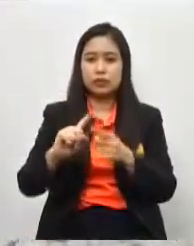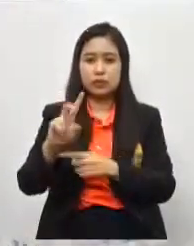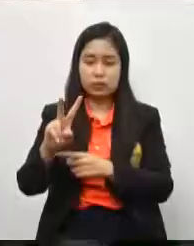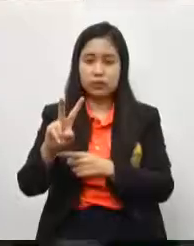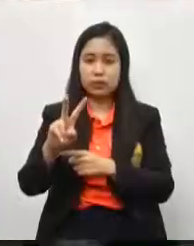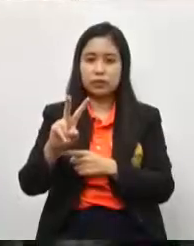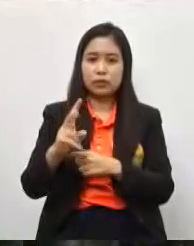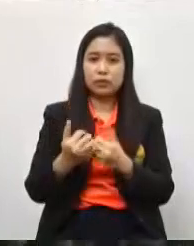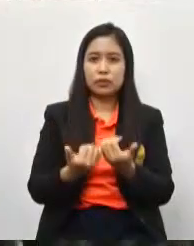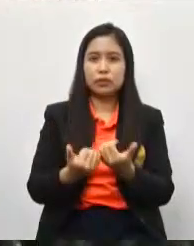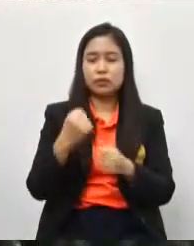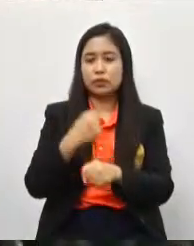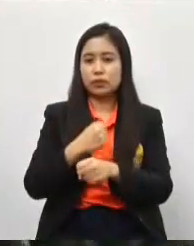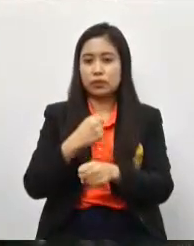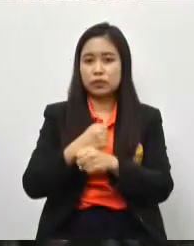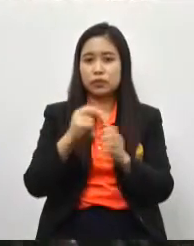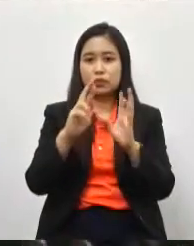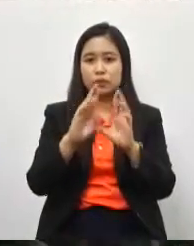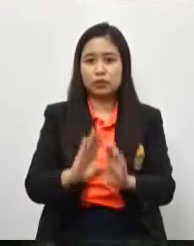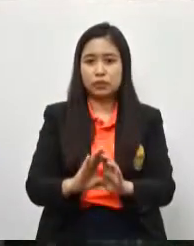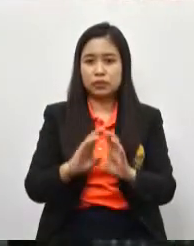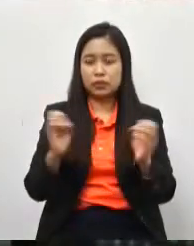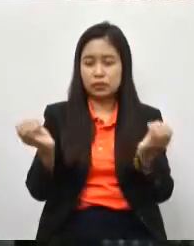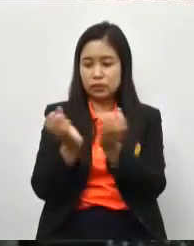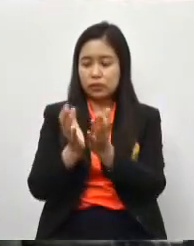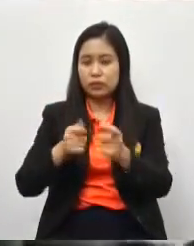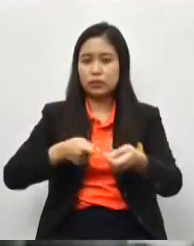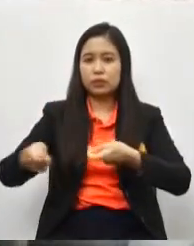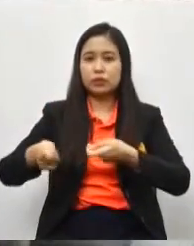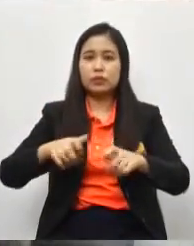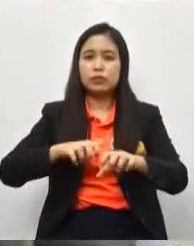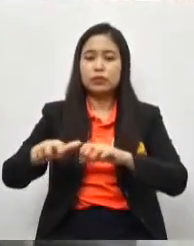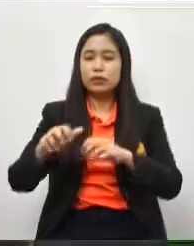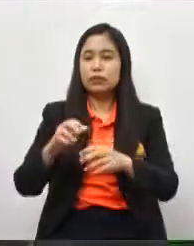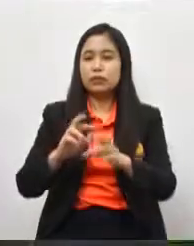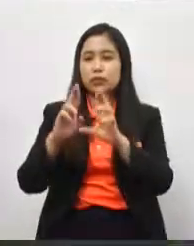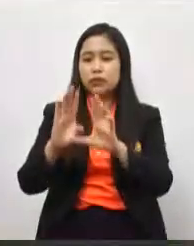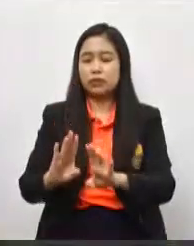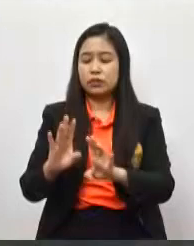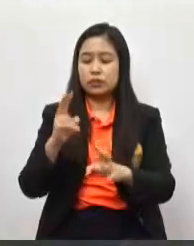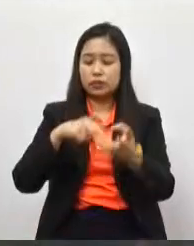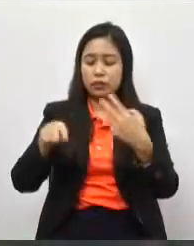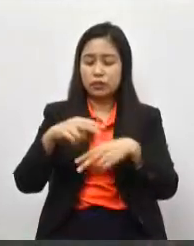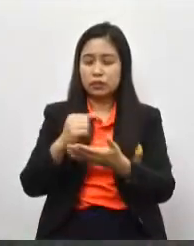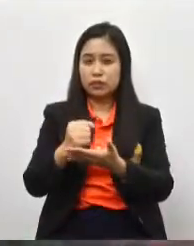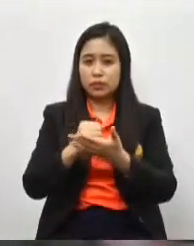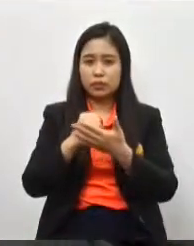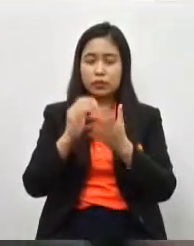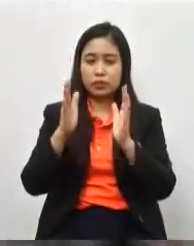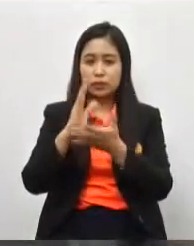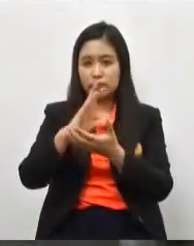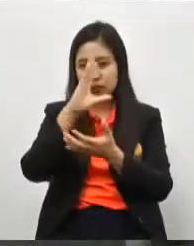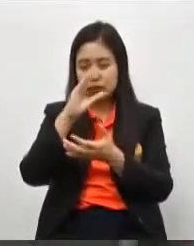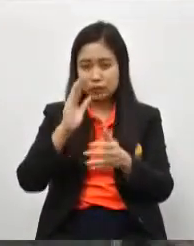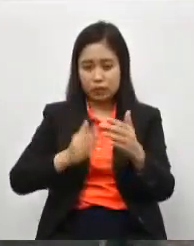2และการทำงานที่เป็นระบบส่งผลให้การบริหารจัดการงานด้านระบบดูแลช่วยเหลือนักเรียนประสบผลสำเร็จสามาร